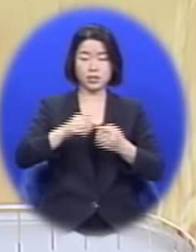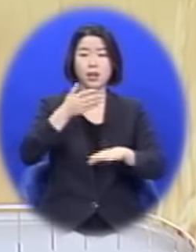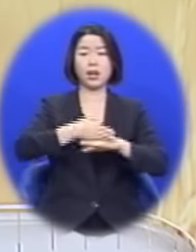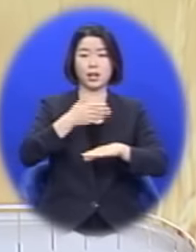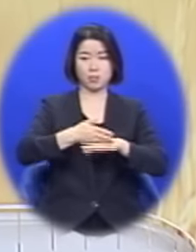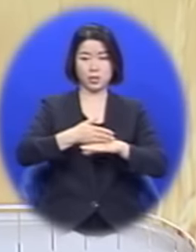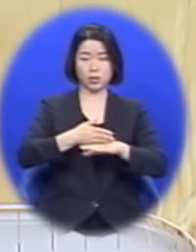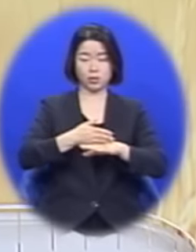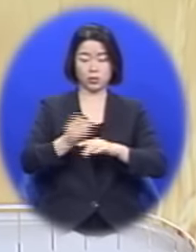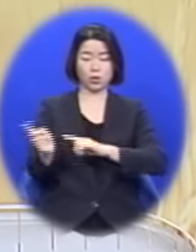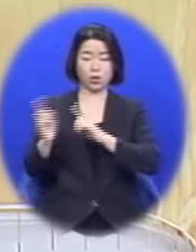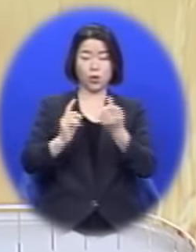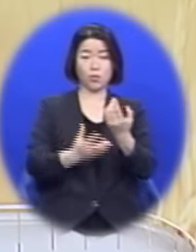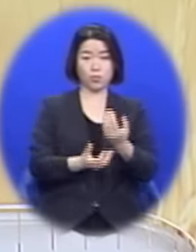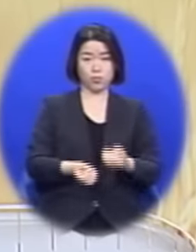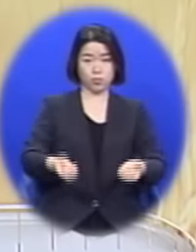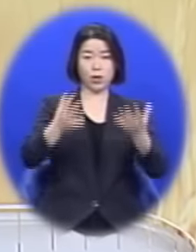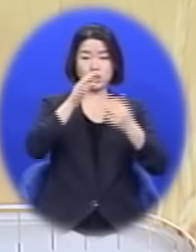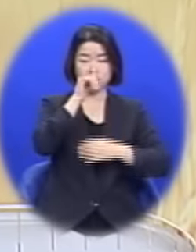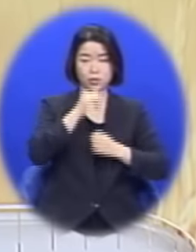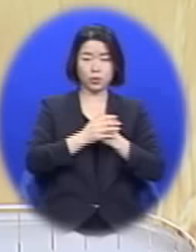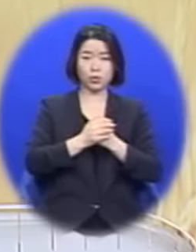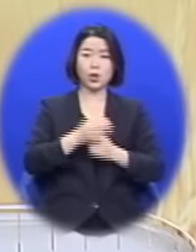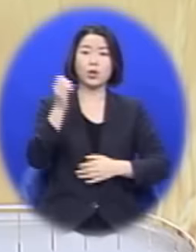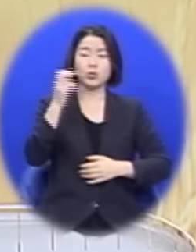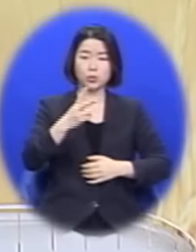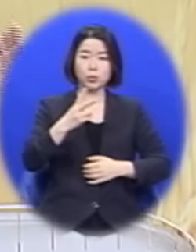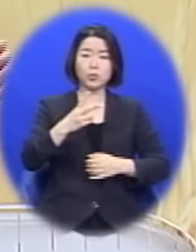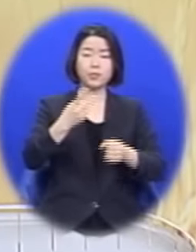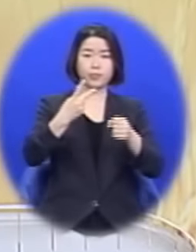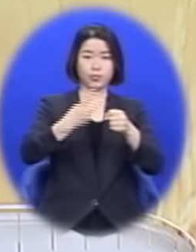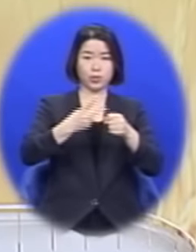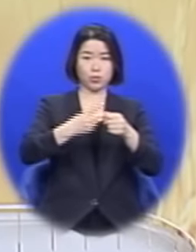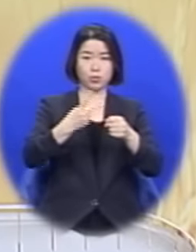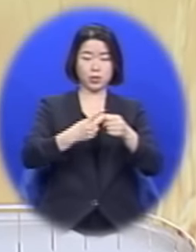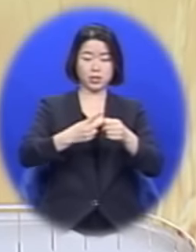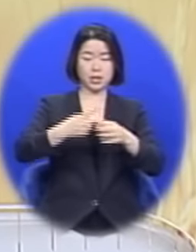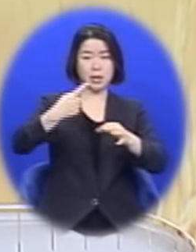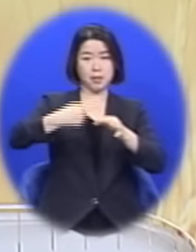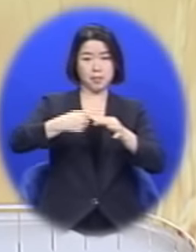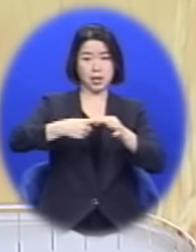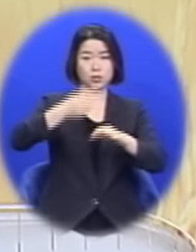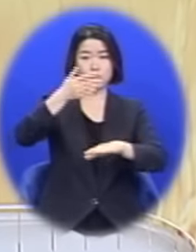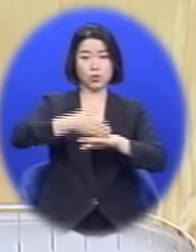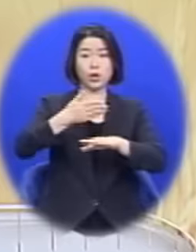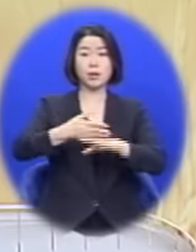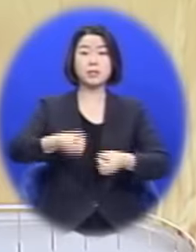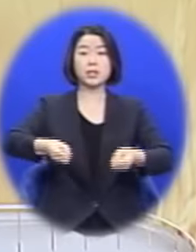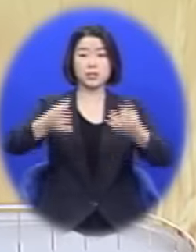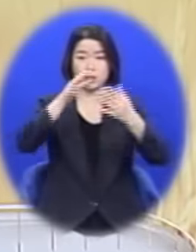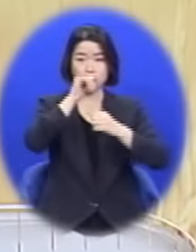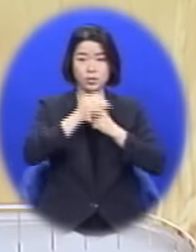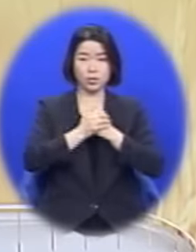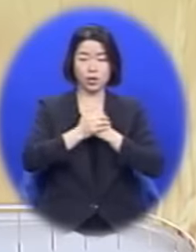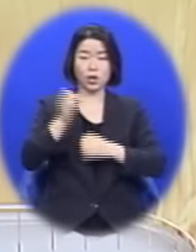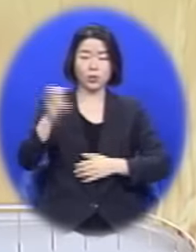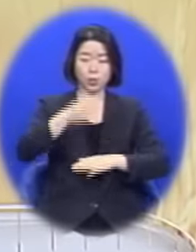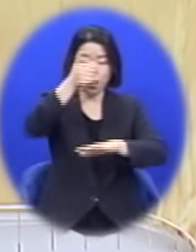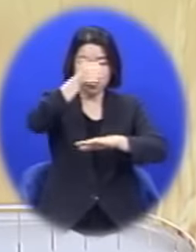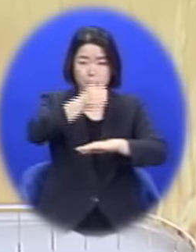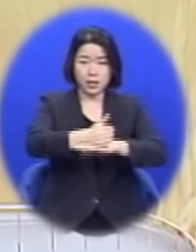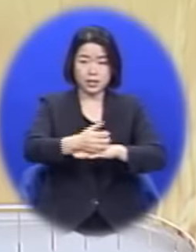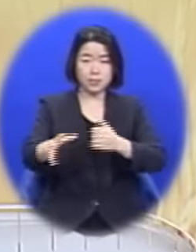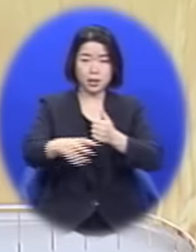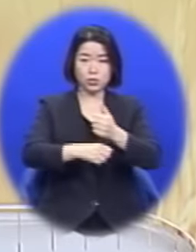그리고 또 하나가 첫 열매로 하나님께 감사하라. 맥주 감사절이 있습니다. 그리고 마지막 추수를 다 하고 난